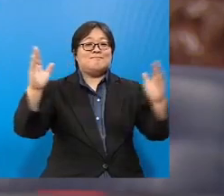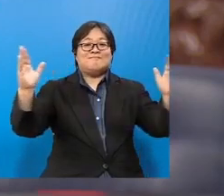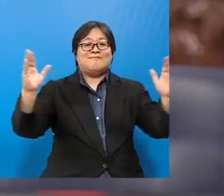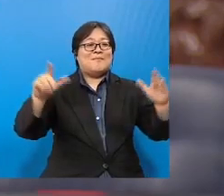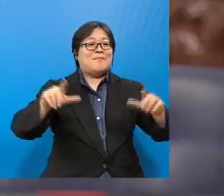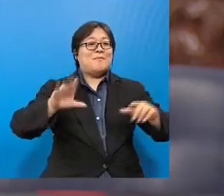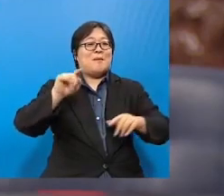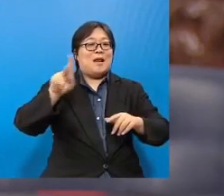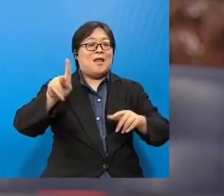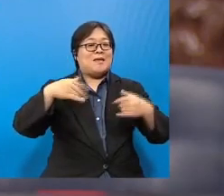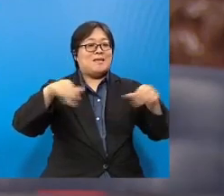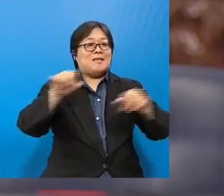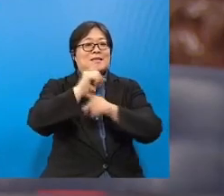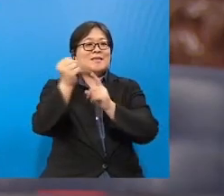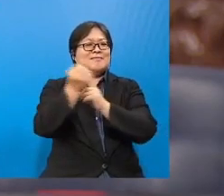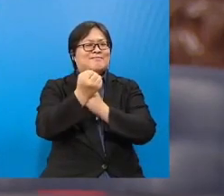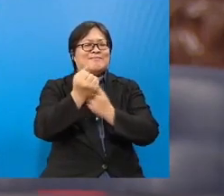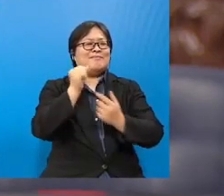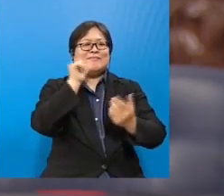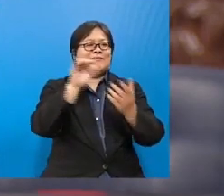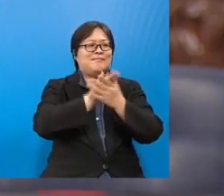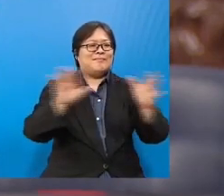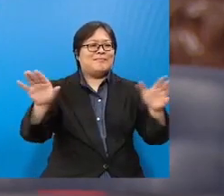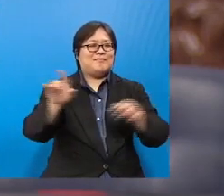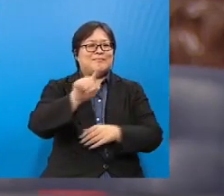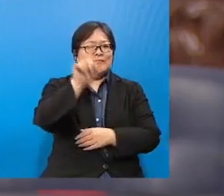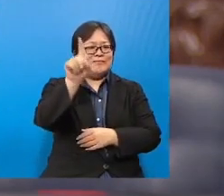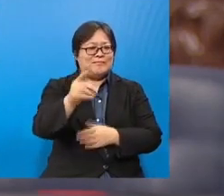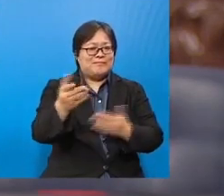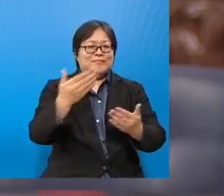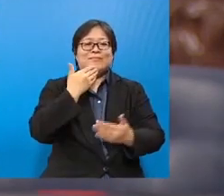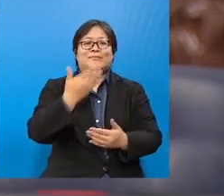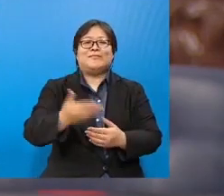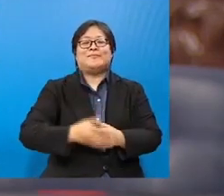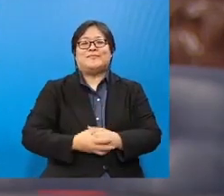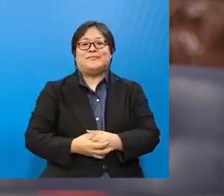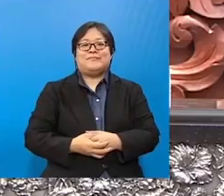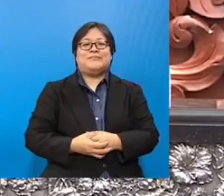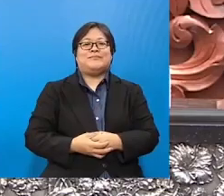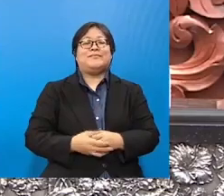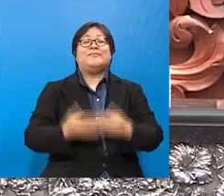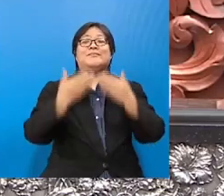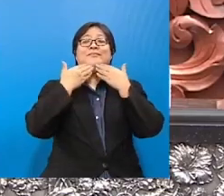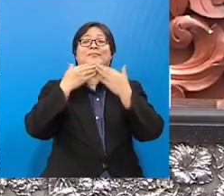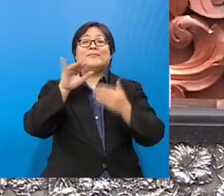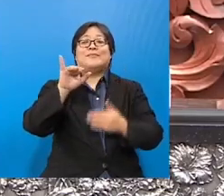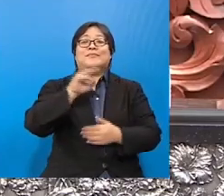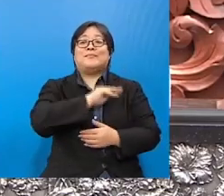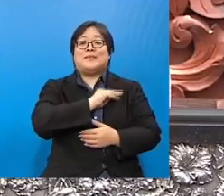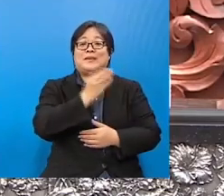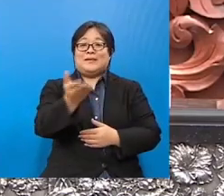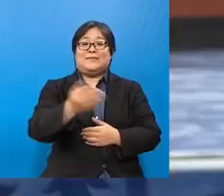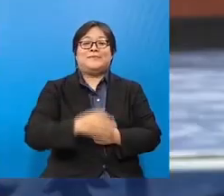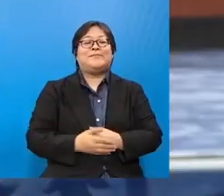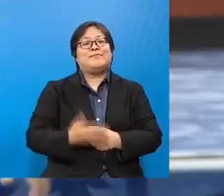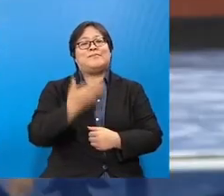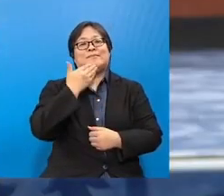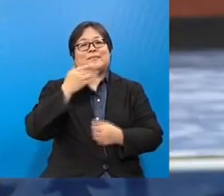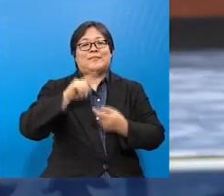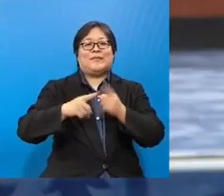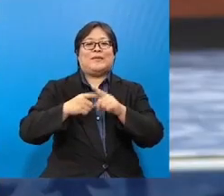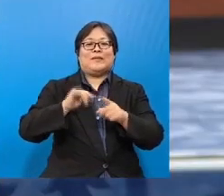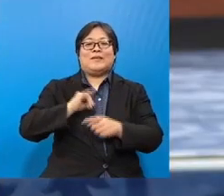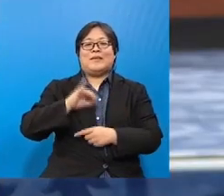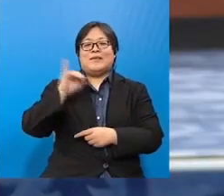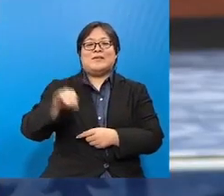masih dalam keadaan tidak selama sekian Hai wajib ketombe terimakasih sahabat